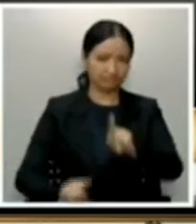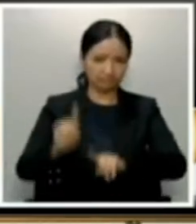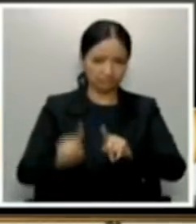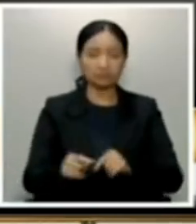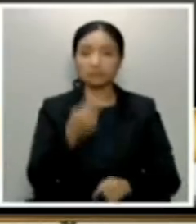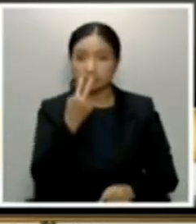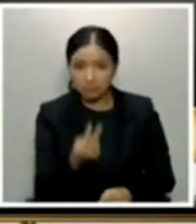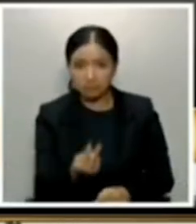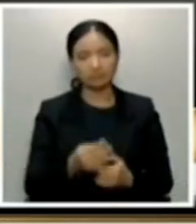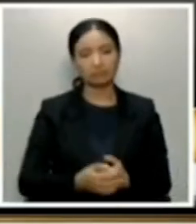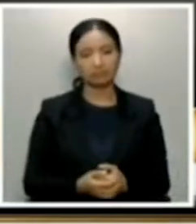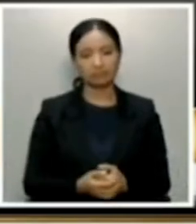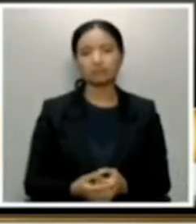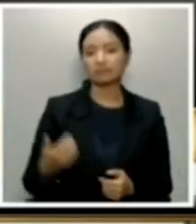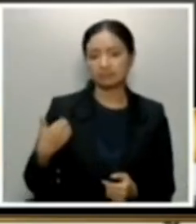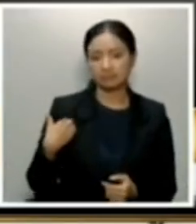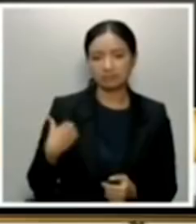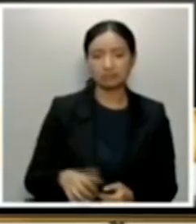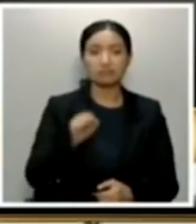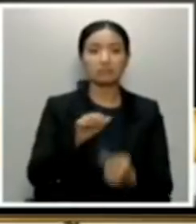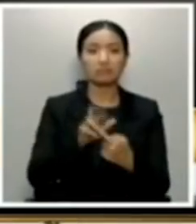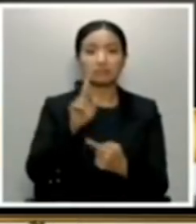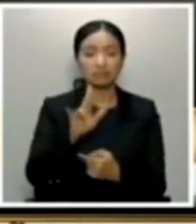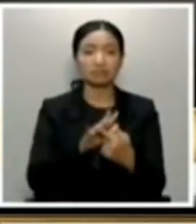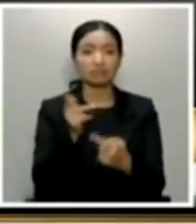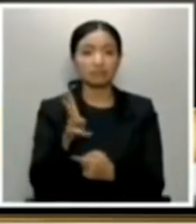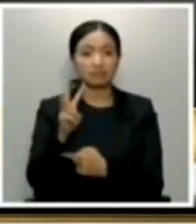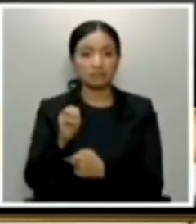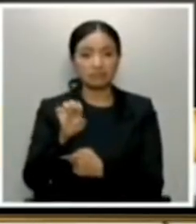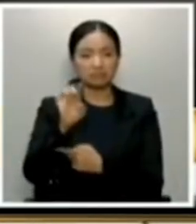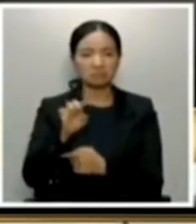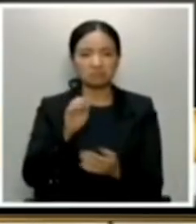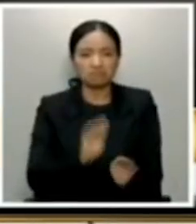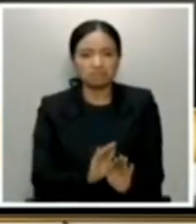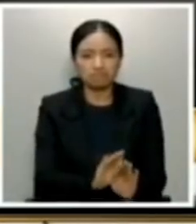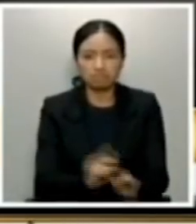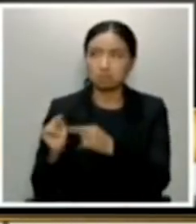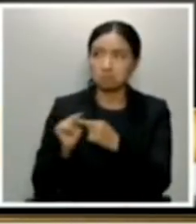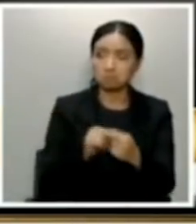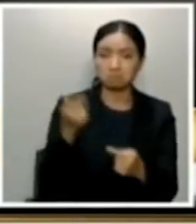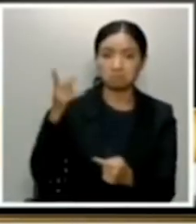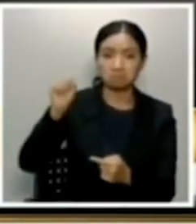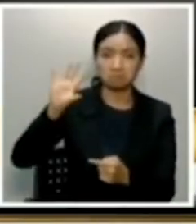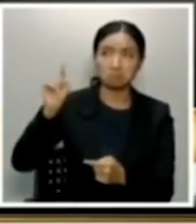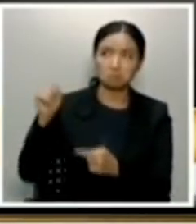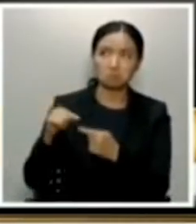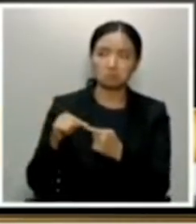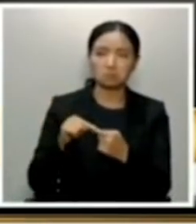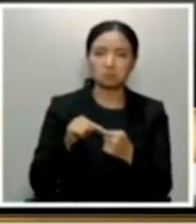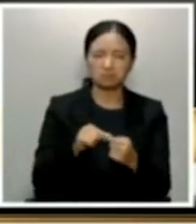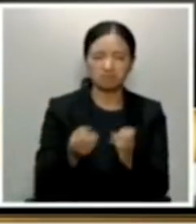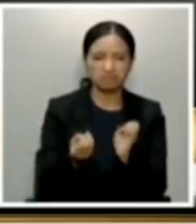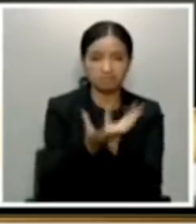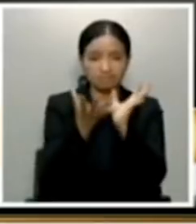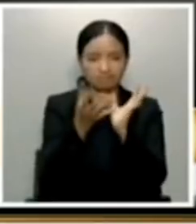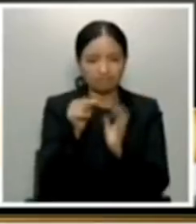ท้อนว่ามีสารเคมีตกค้างจากคสช.ที่ยังหลงเหลือและทำลาย